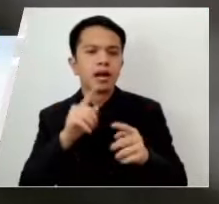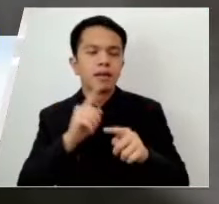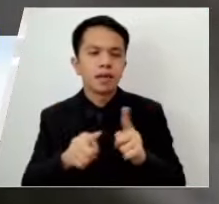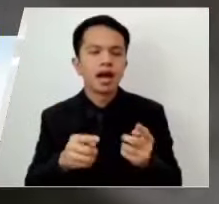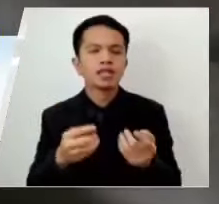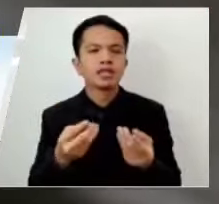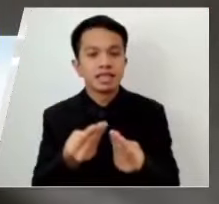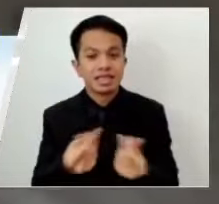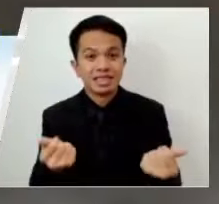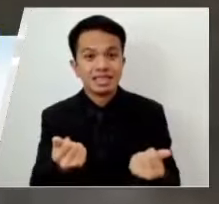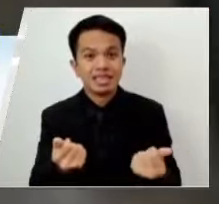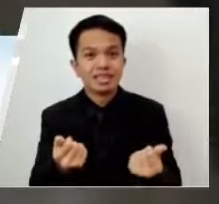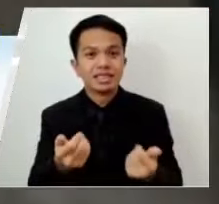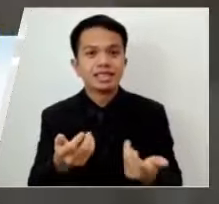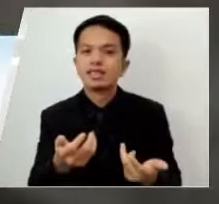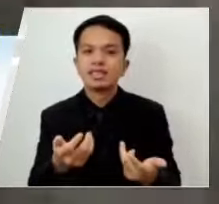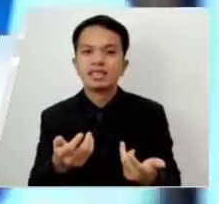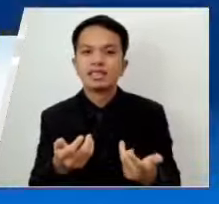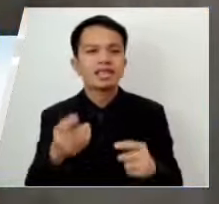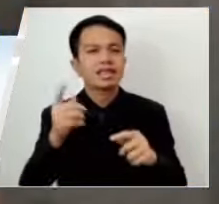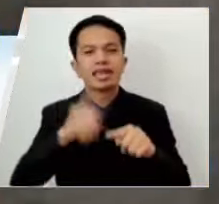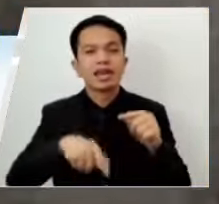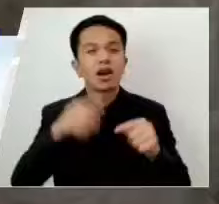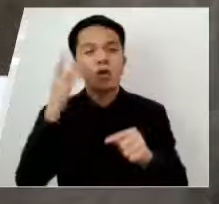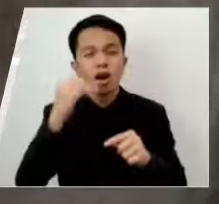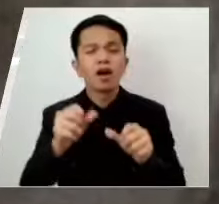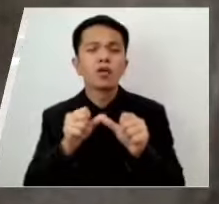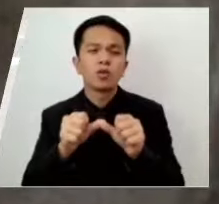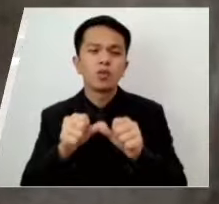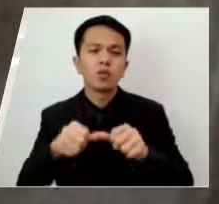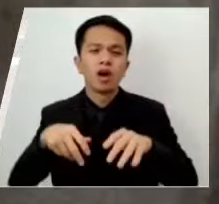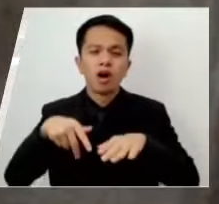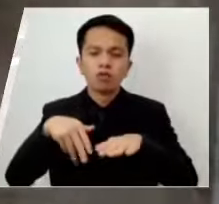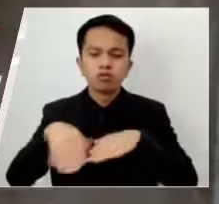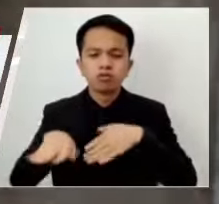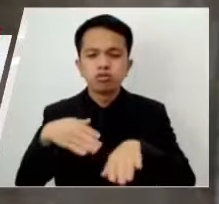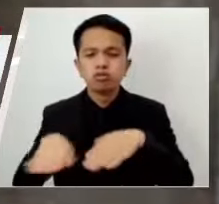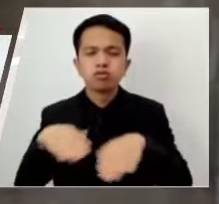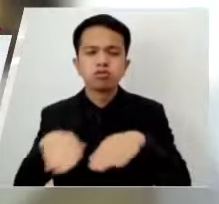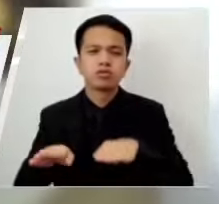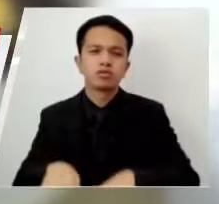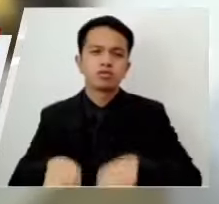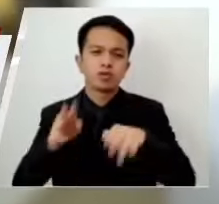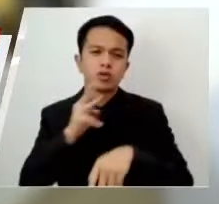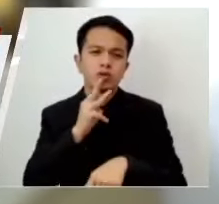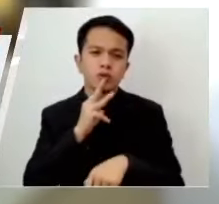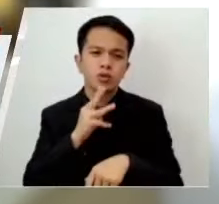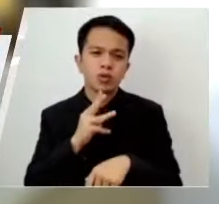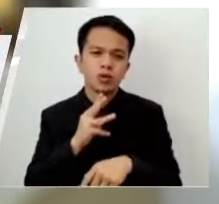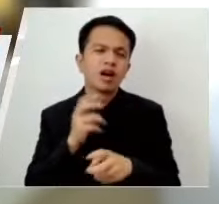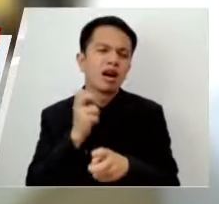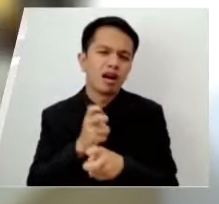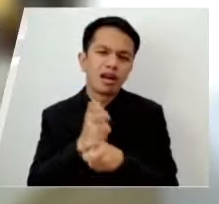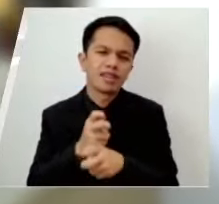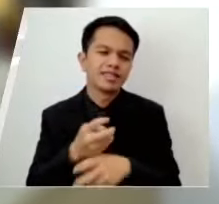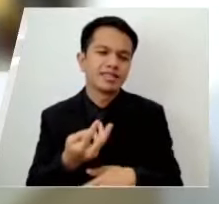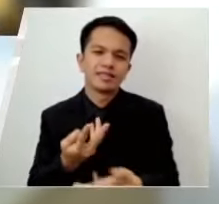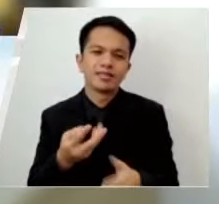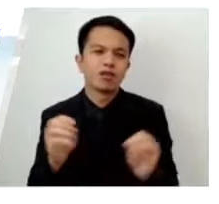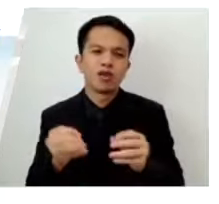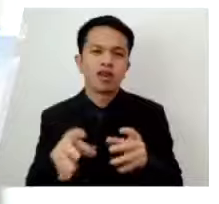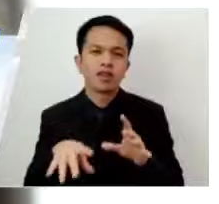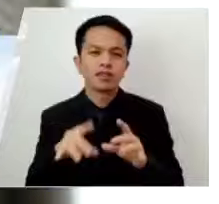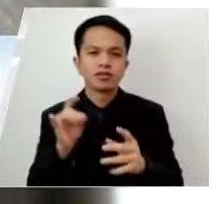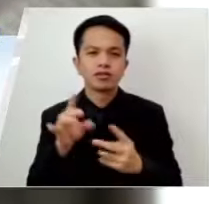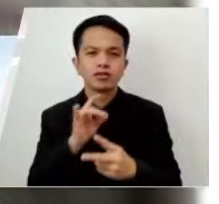paulit-ulit pa rin nilang paglusong sa baha. Lagi kami nabababad kasi dito ay pag nagluluto. Oh, masakit. Tiniyak naman ang Pangasinan Provincial Health Office